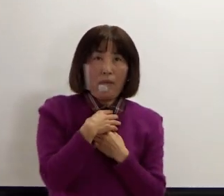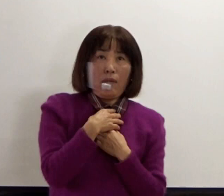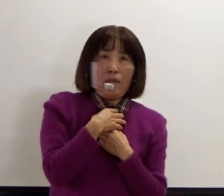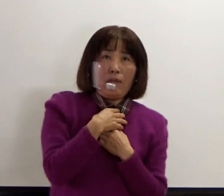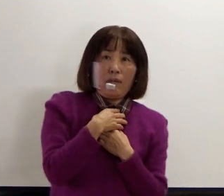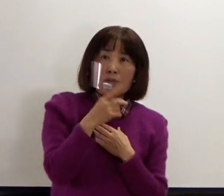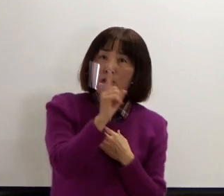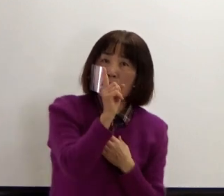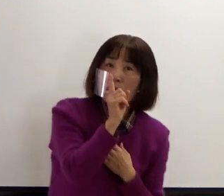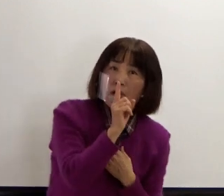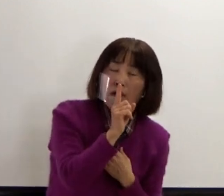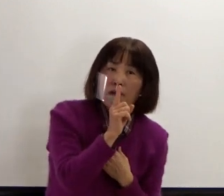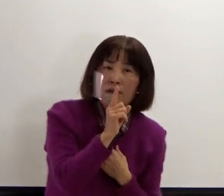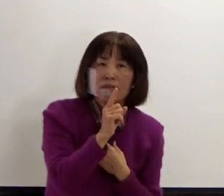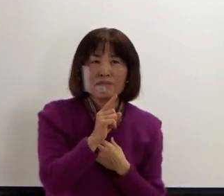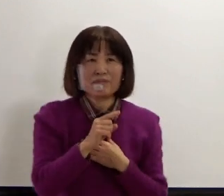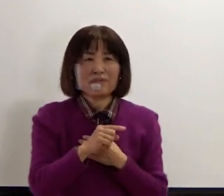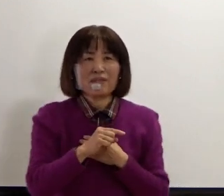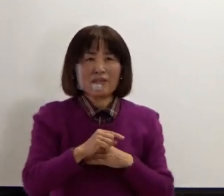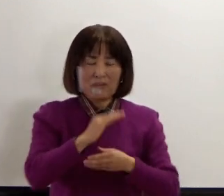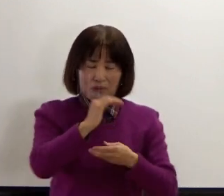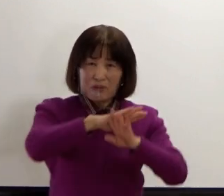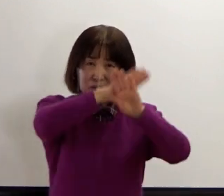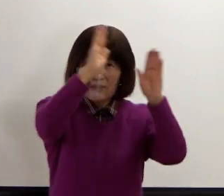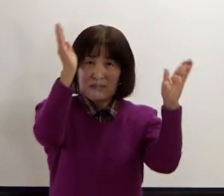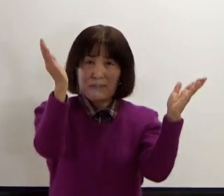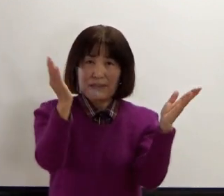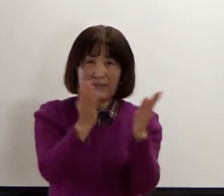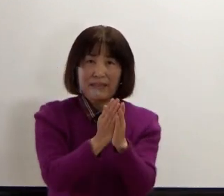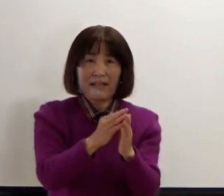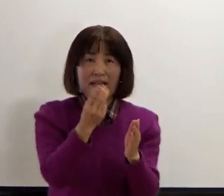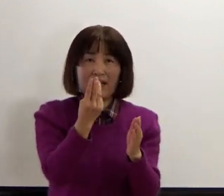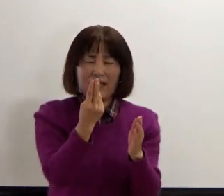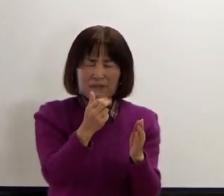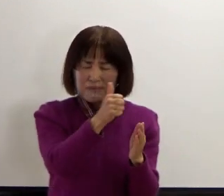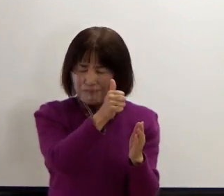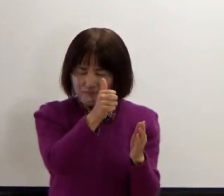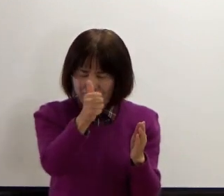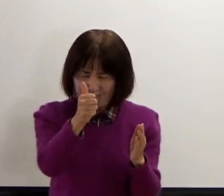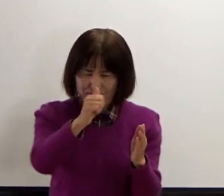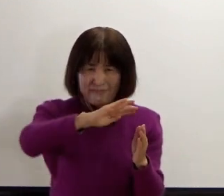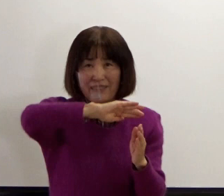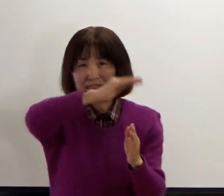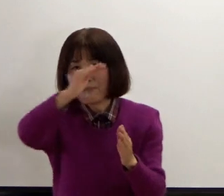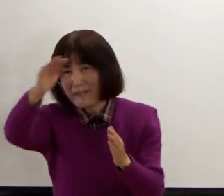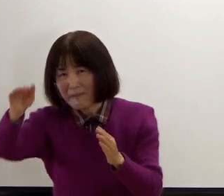このことすべてがユダの山里中で話題になった。